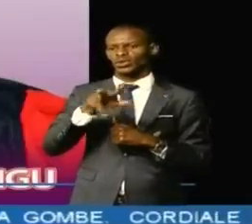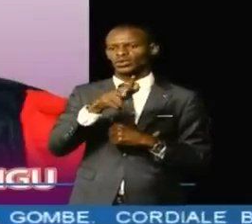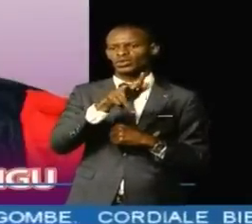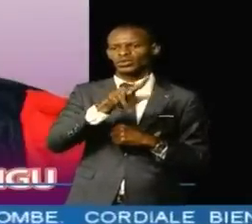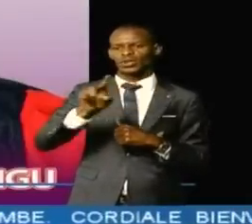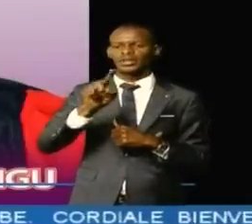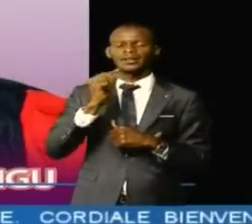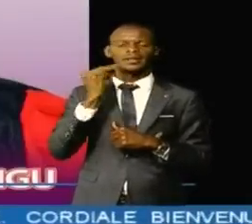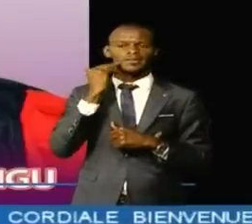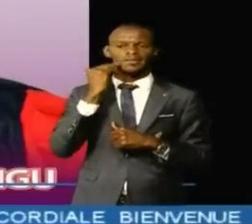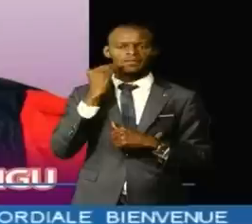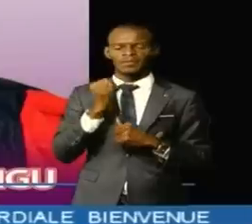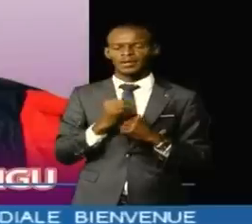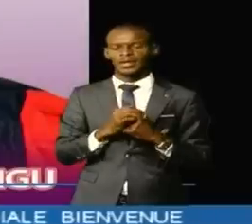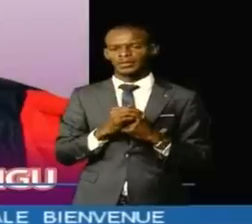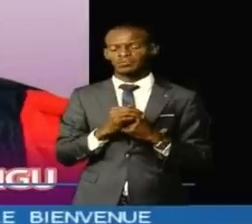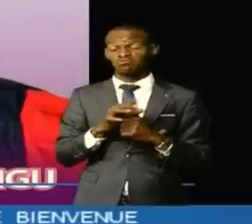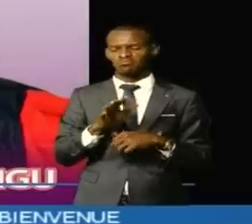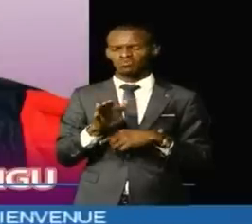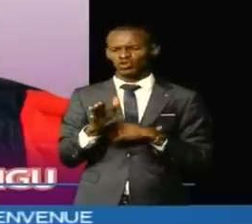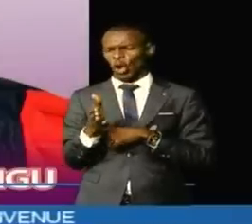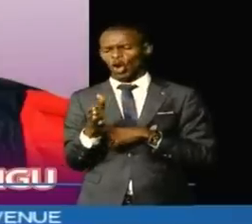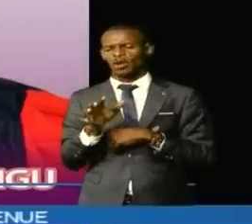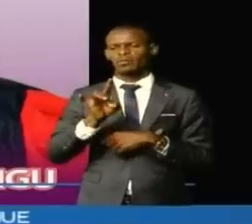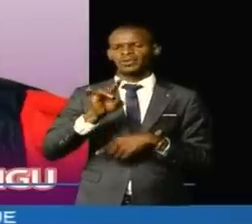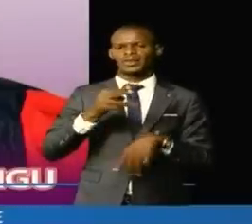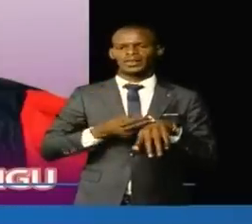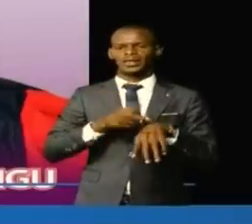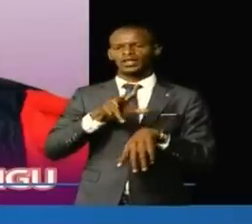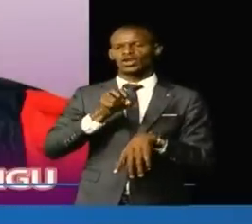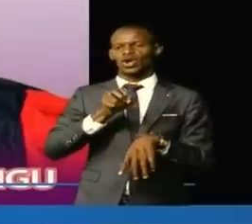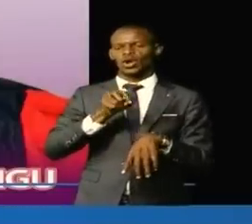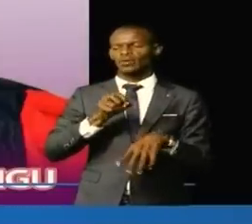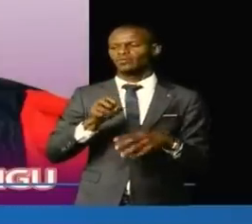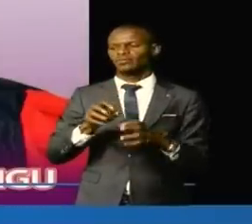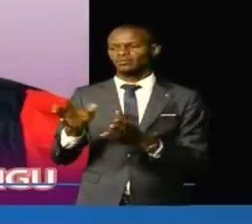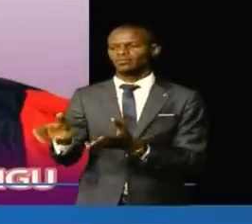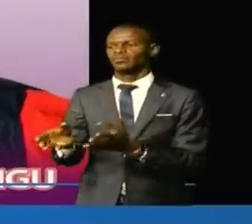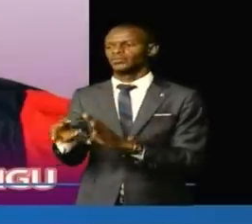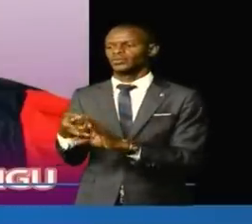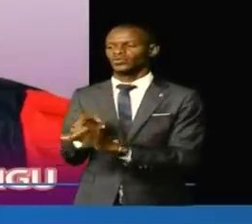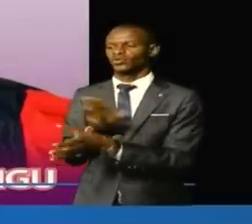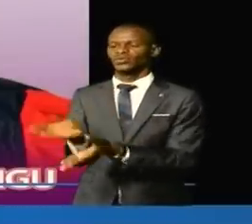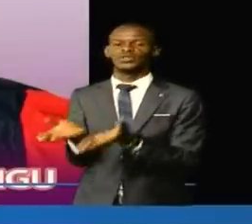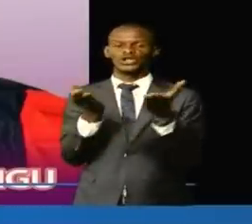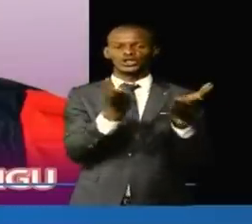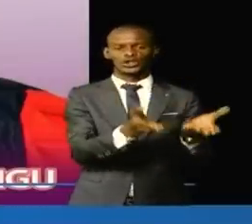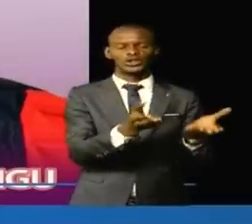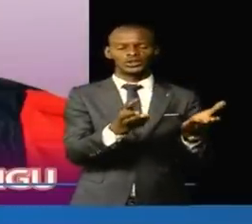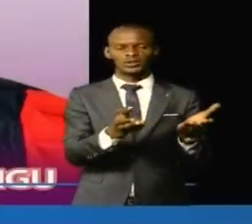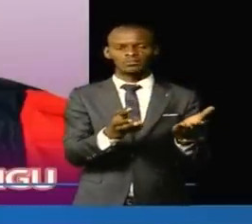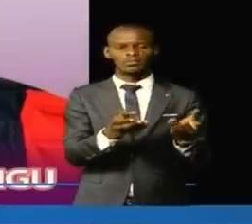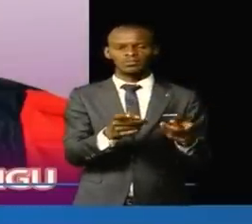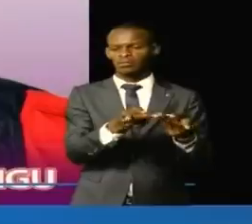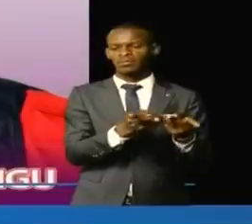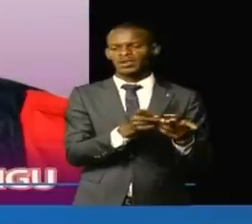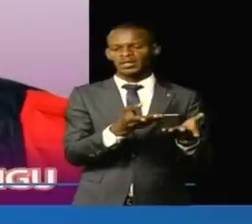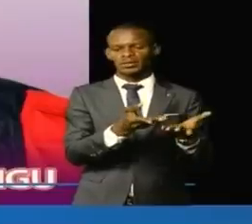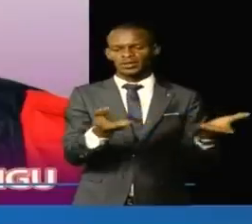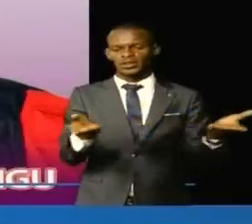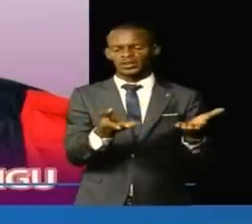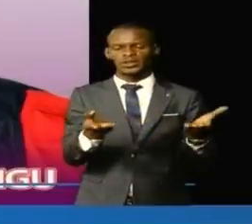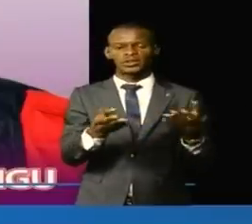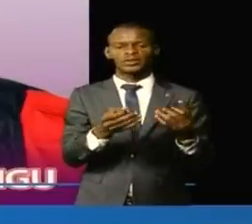2022, 8h30, sortie exposition du cœur pour recueillement au funérarium de l'hôpital